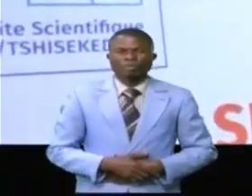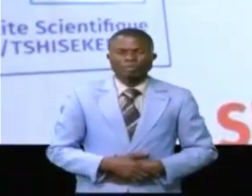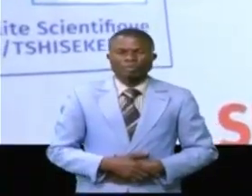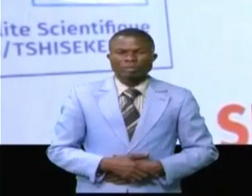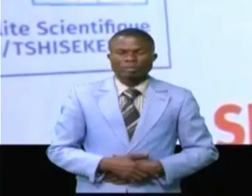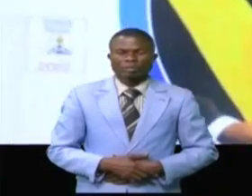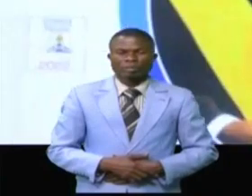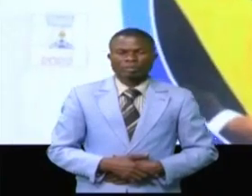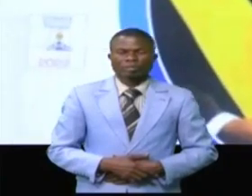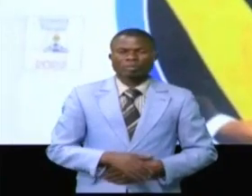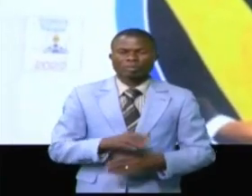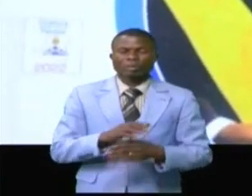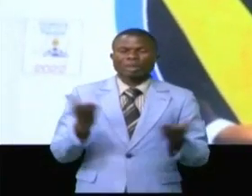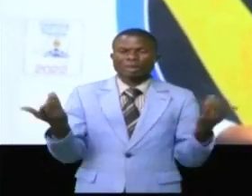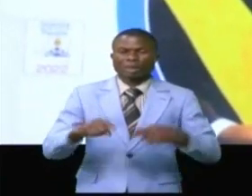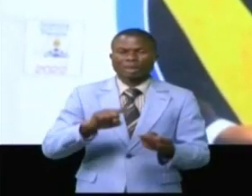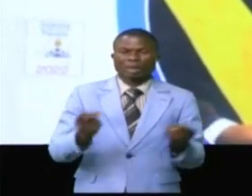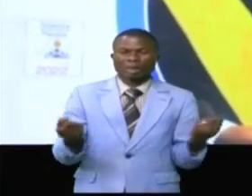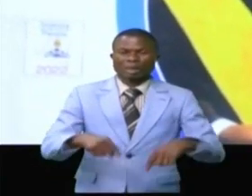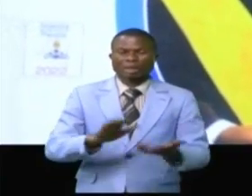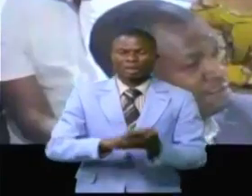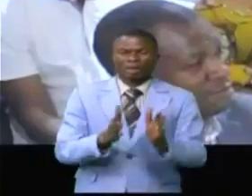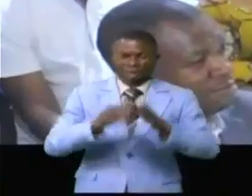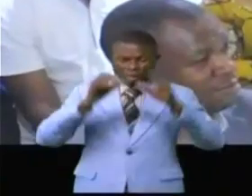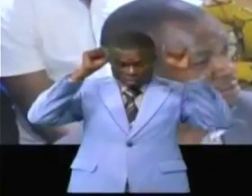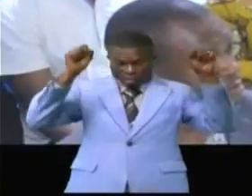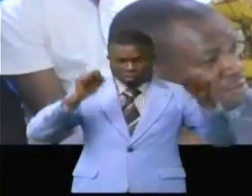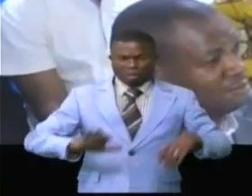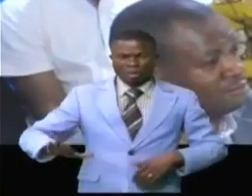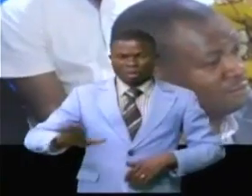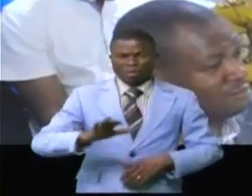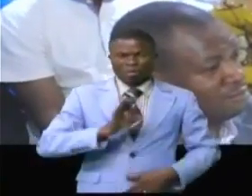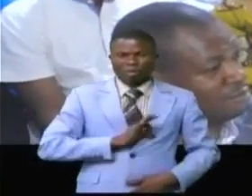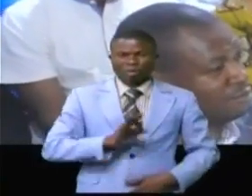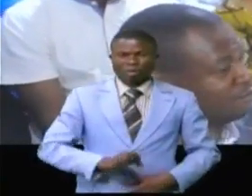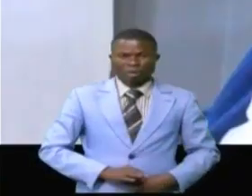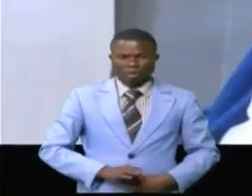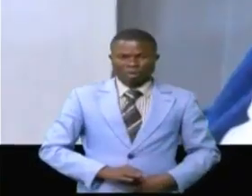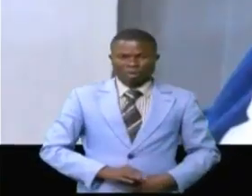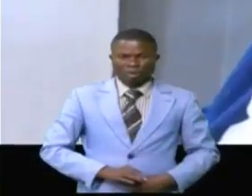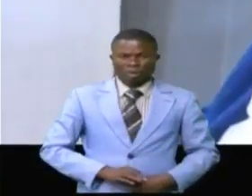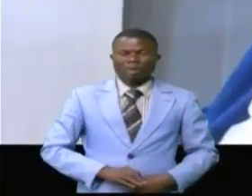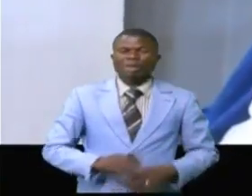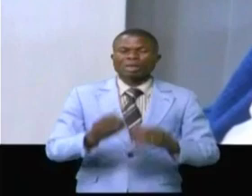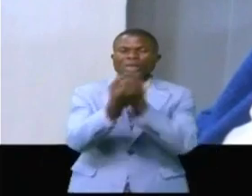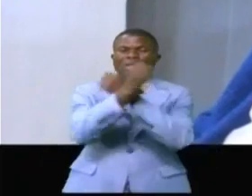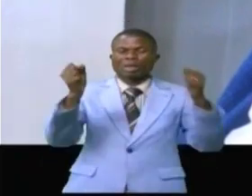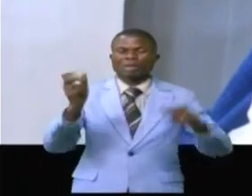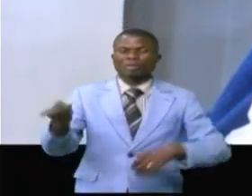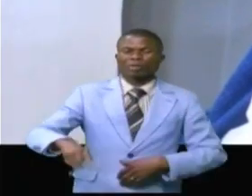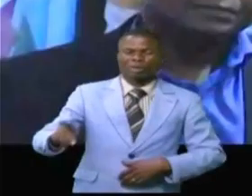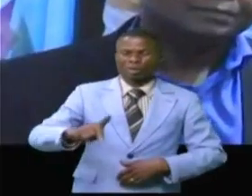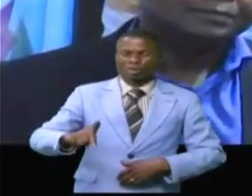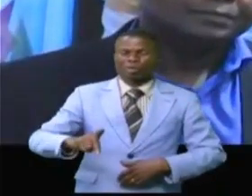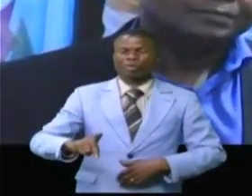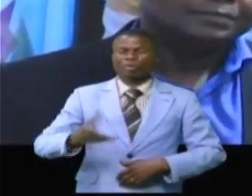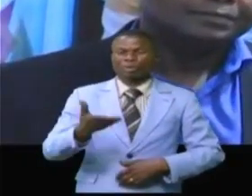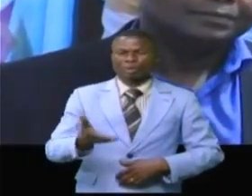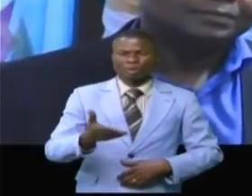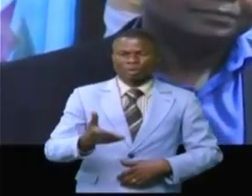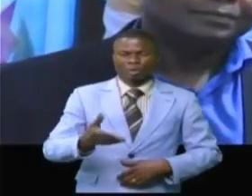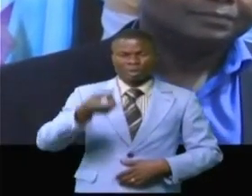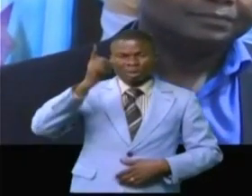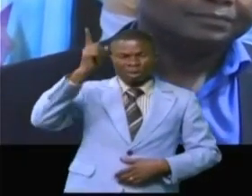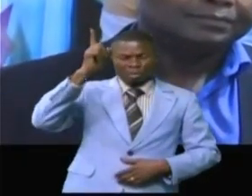Lors de son accession au pouvoir, Félix-Antoine Tshisekedi Tshilombo avait fait le désenclavement de la République démocratique du Congo l'une de